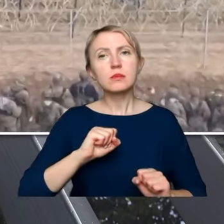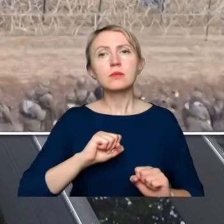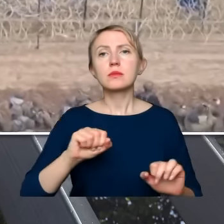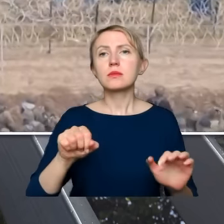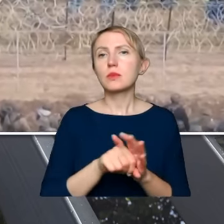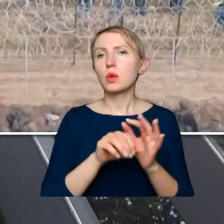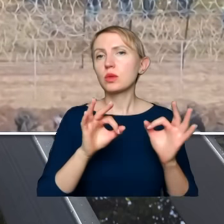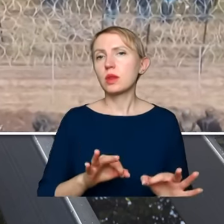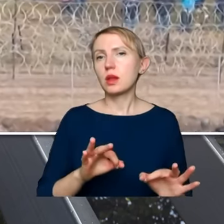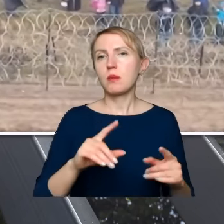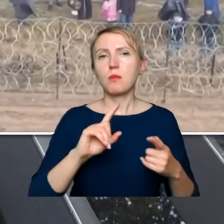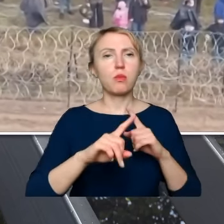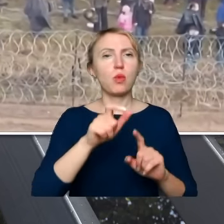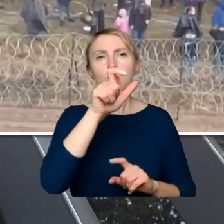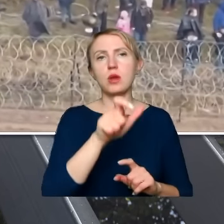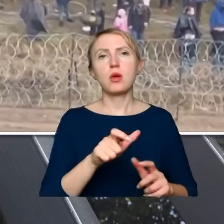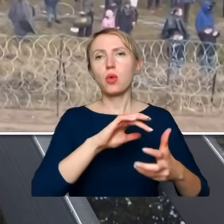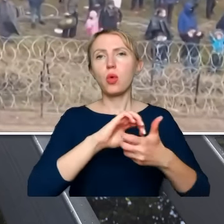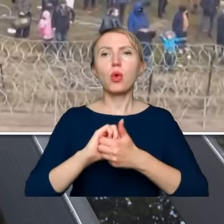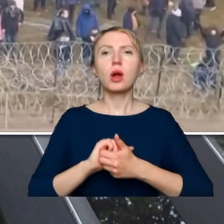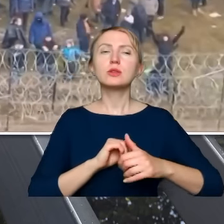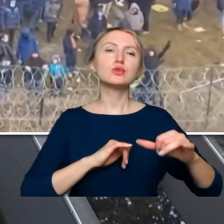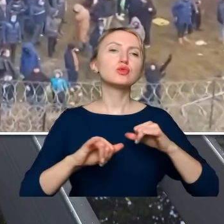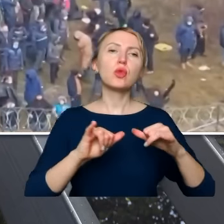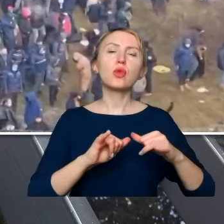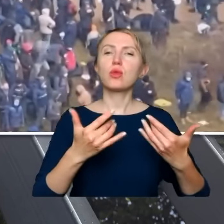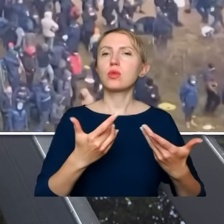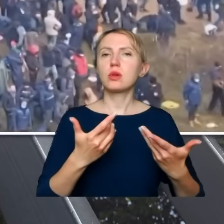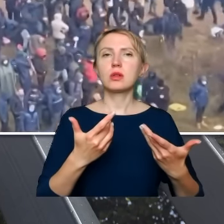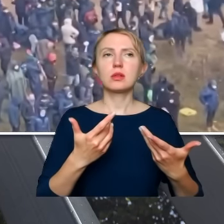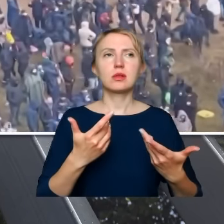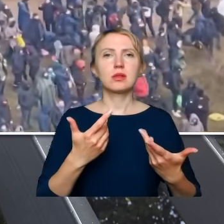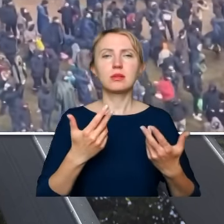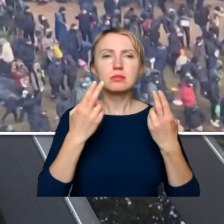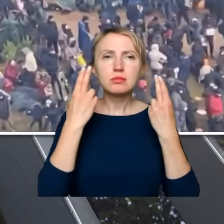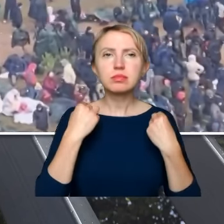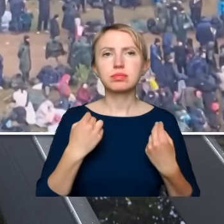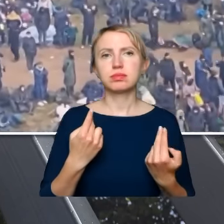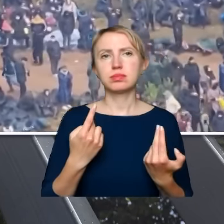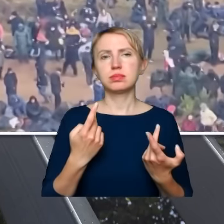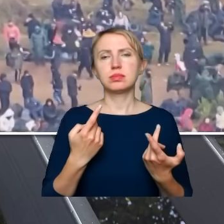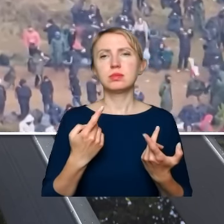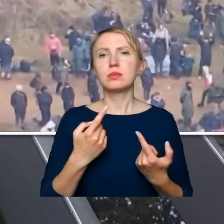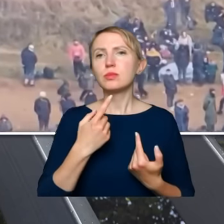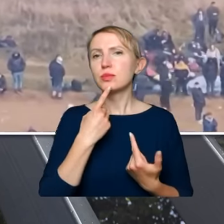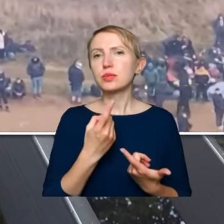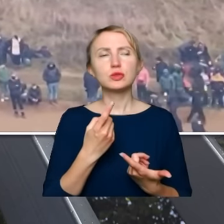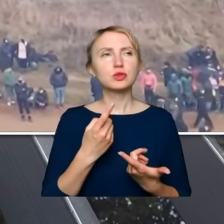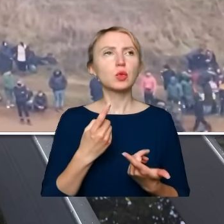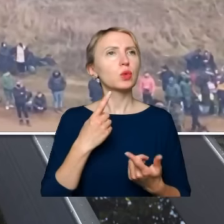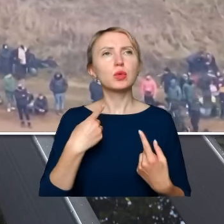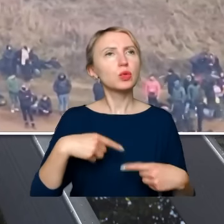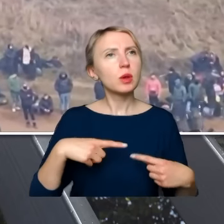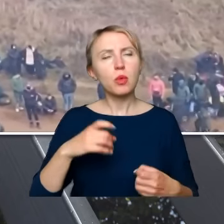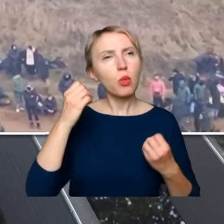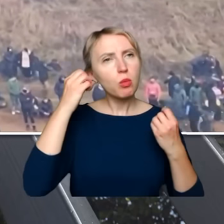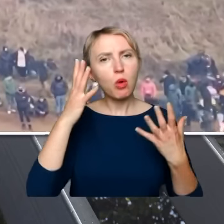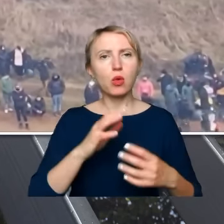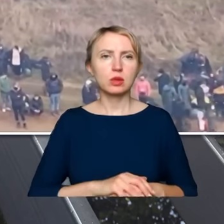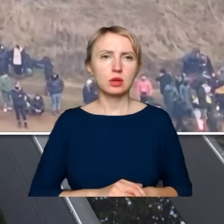żadnego polityka koalicji jakiejkolwiek skruchy i stwierdzenia, że to było niemądre, że po zapoznaniu się